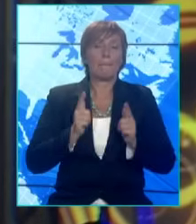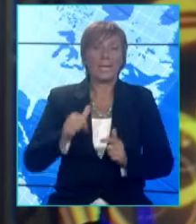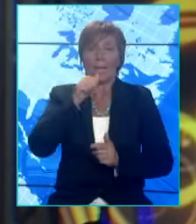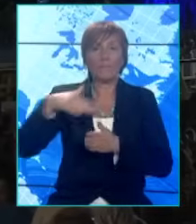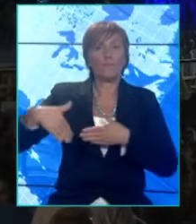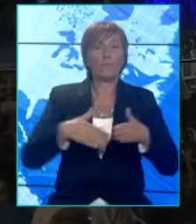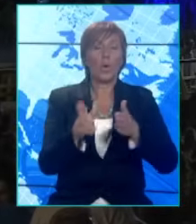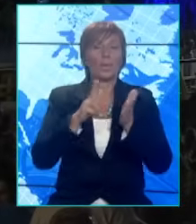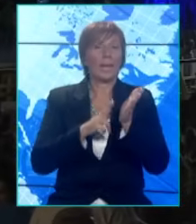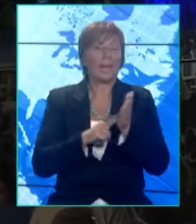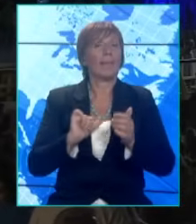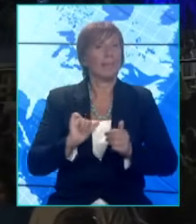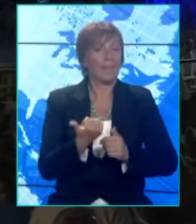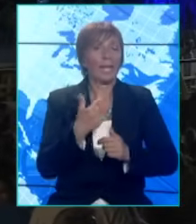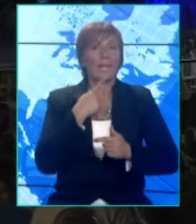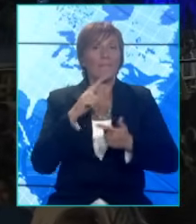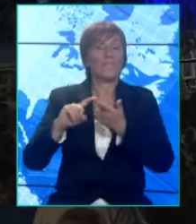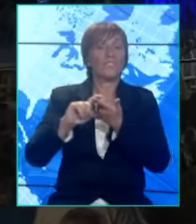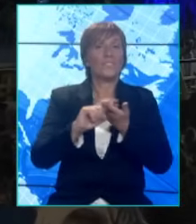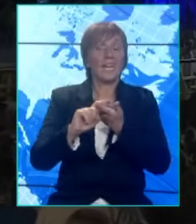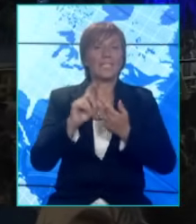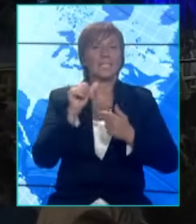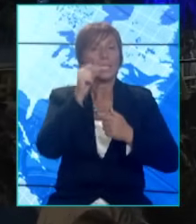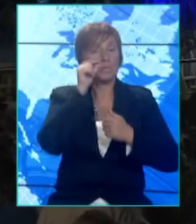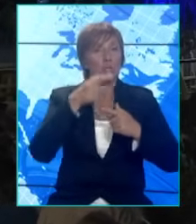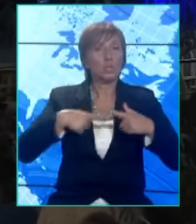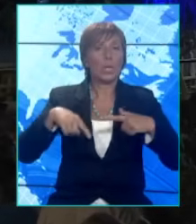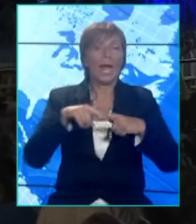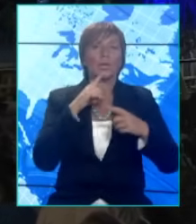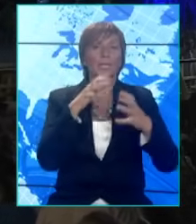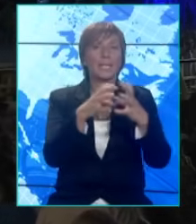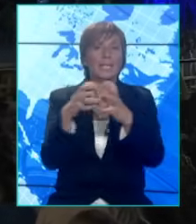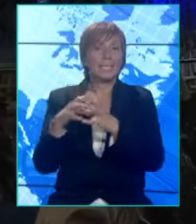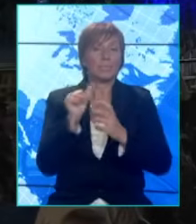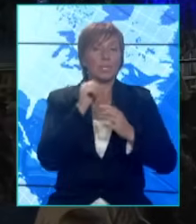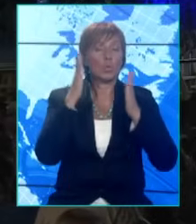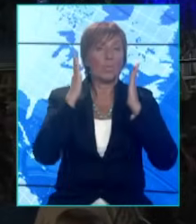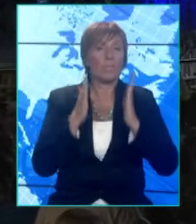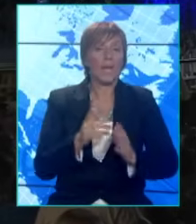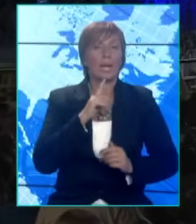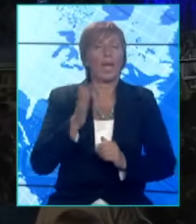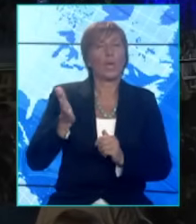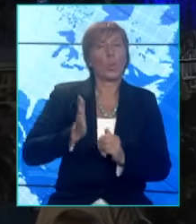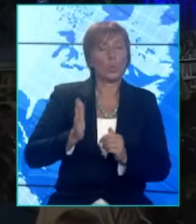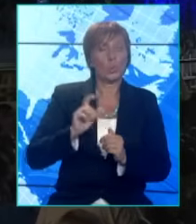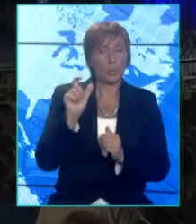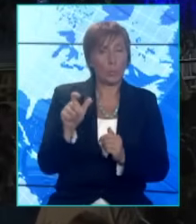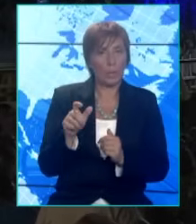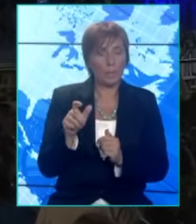Neretve, već također tka veze između naroda i zajednica, između vjera i kultura.